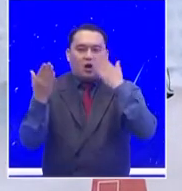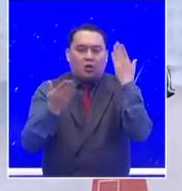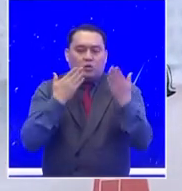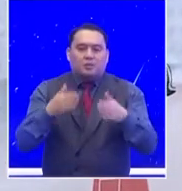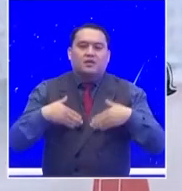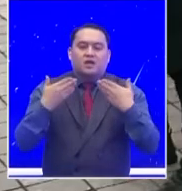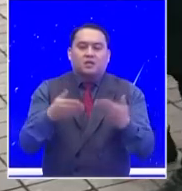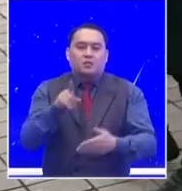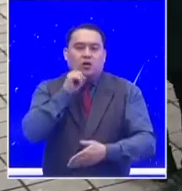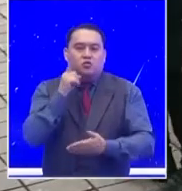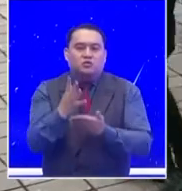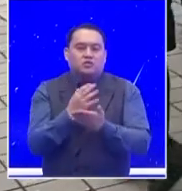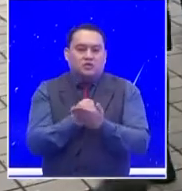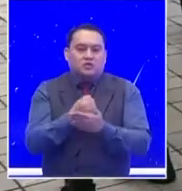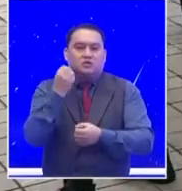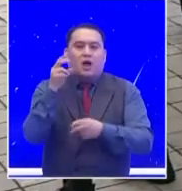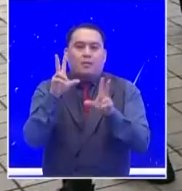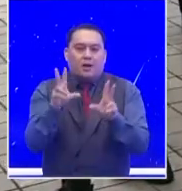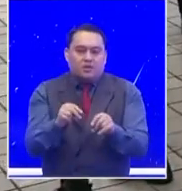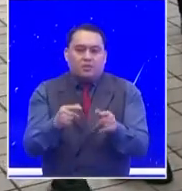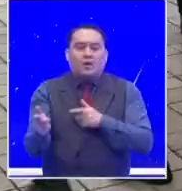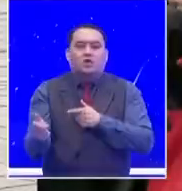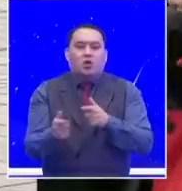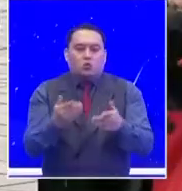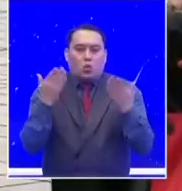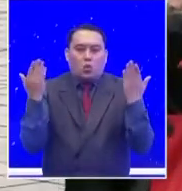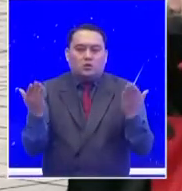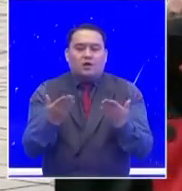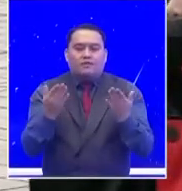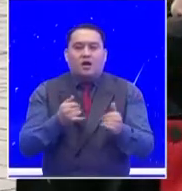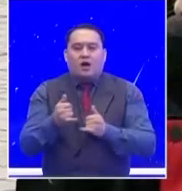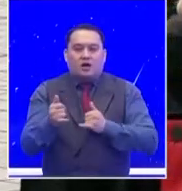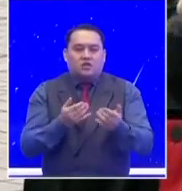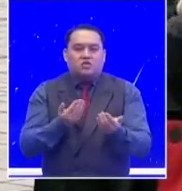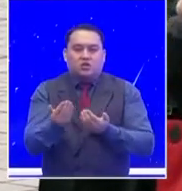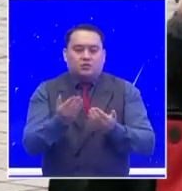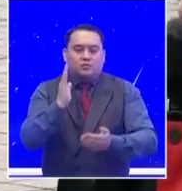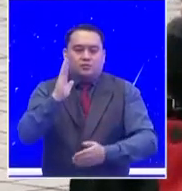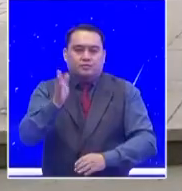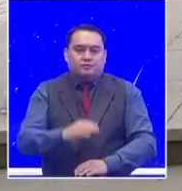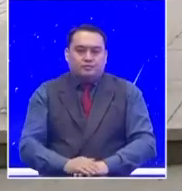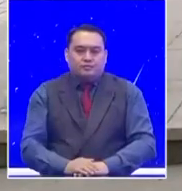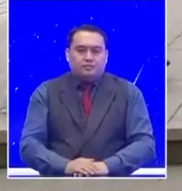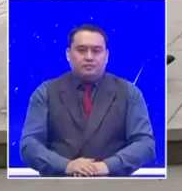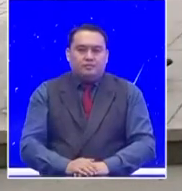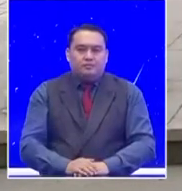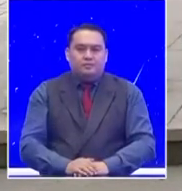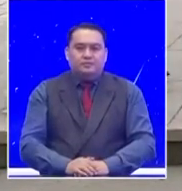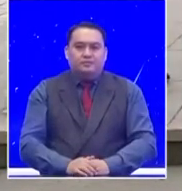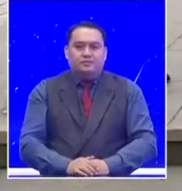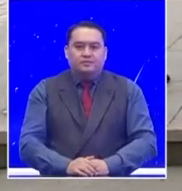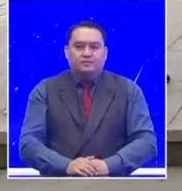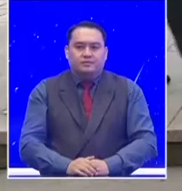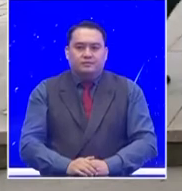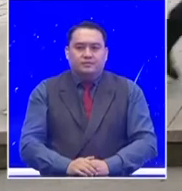представители молодежного ресурсного центра, пообещали также подготовить отдых на коньках и лыжах. Евгения Присяжная, Габит Кабдрахманов, телеканал ЖТСУ.